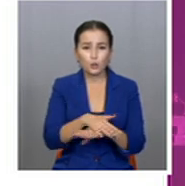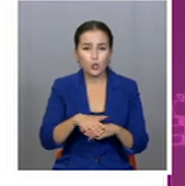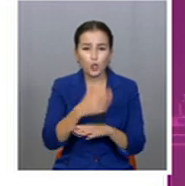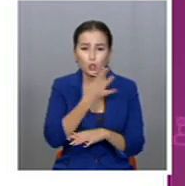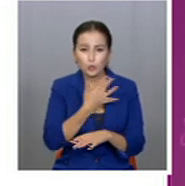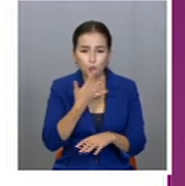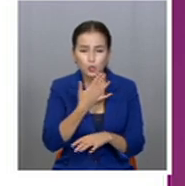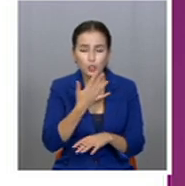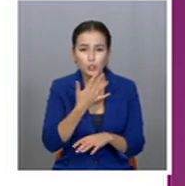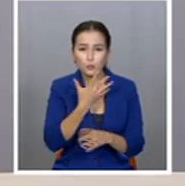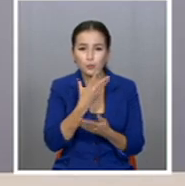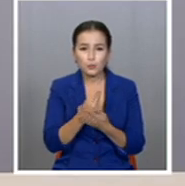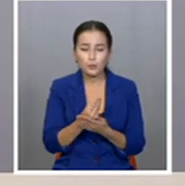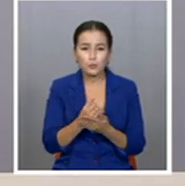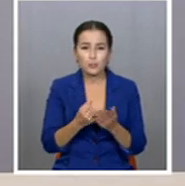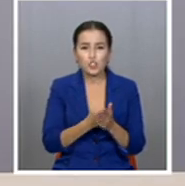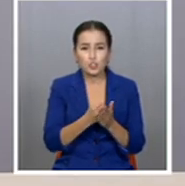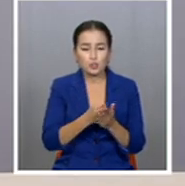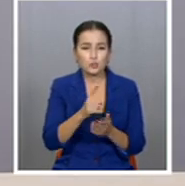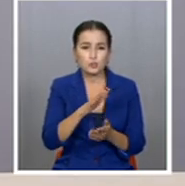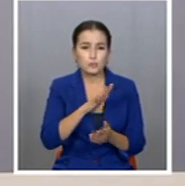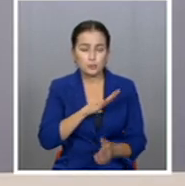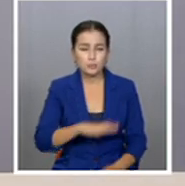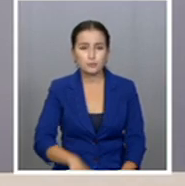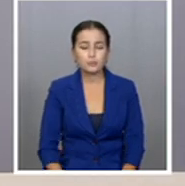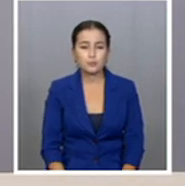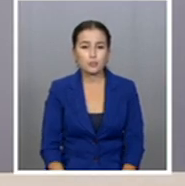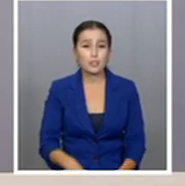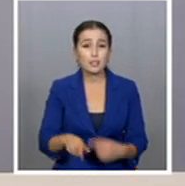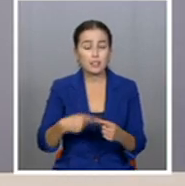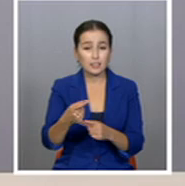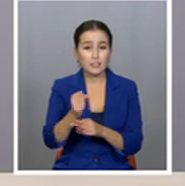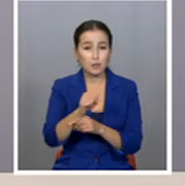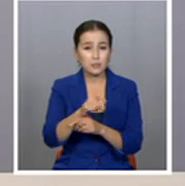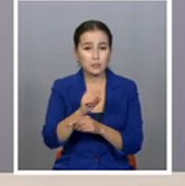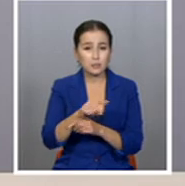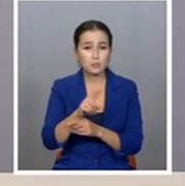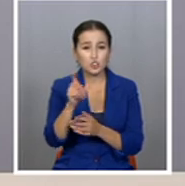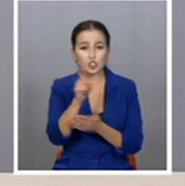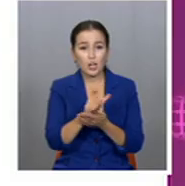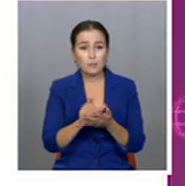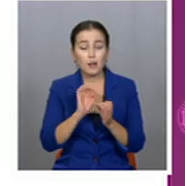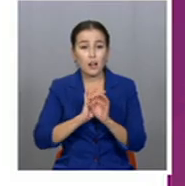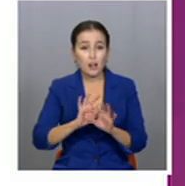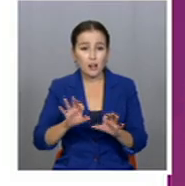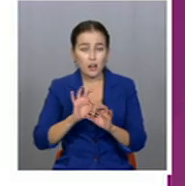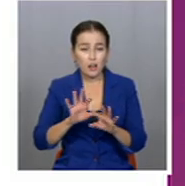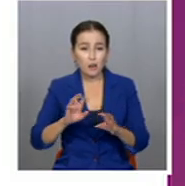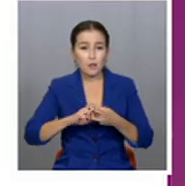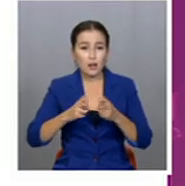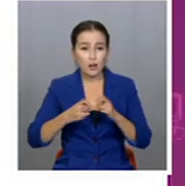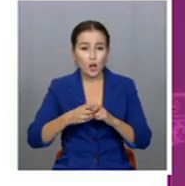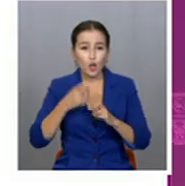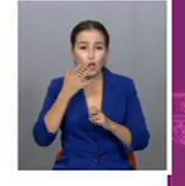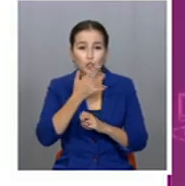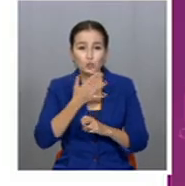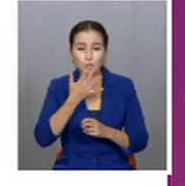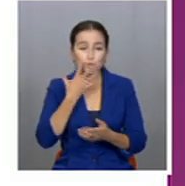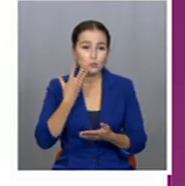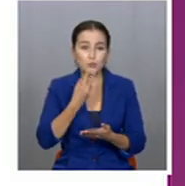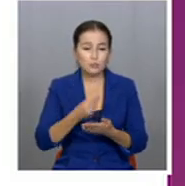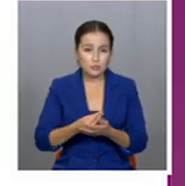мемлекеттік мүдделері. Ендеше келесі тапсырма балалар, шығармада көтерілген мәселені ұлттық мүдде тұрғысынан